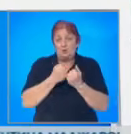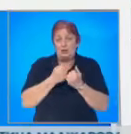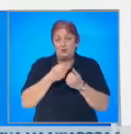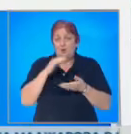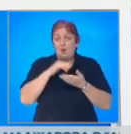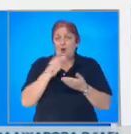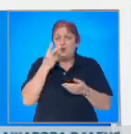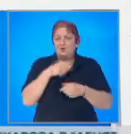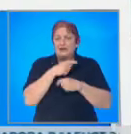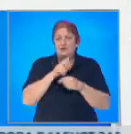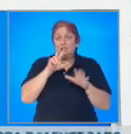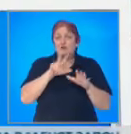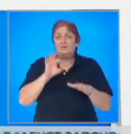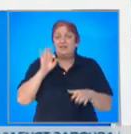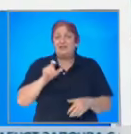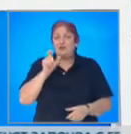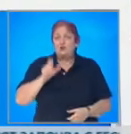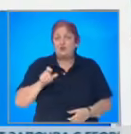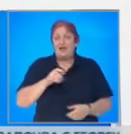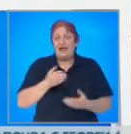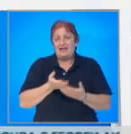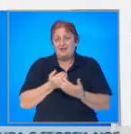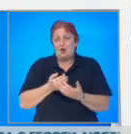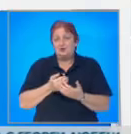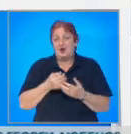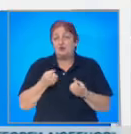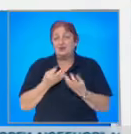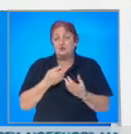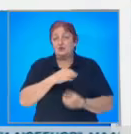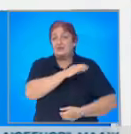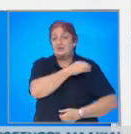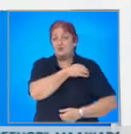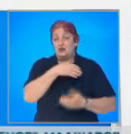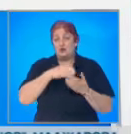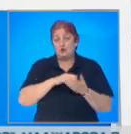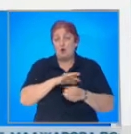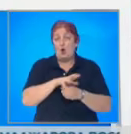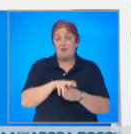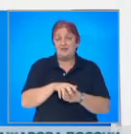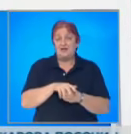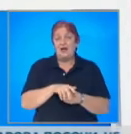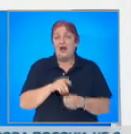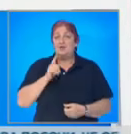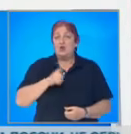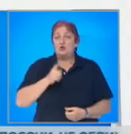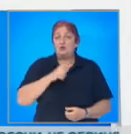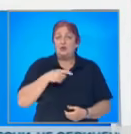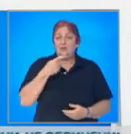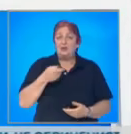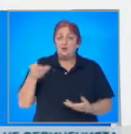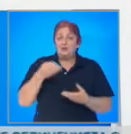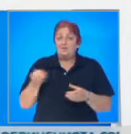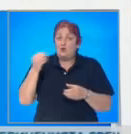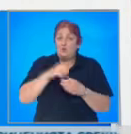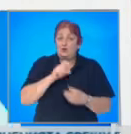За по-малко от 3 часа 83 души се възползваха от възможността да се имунизират срещу COVID-19. Да, наложи се дори да бъдат